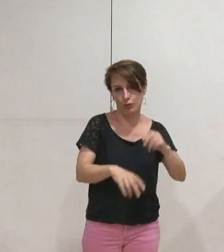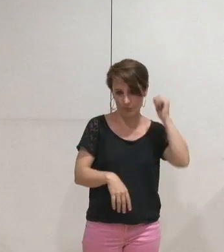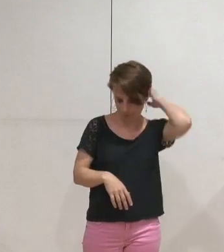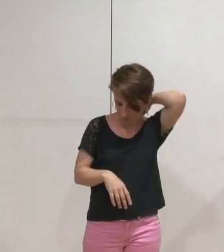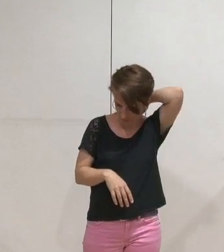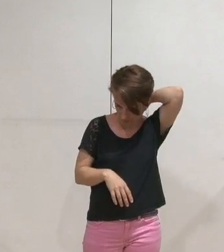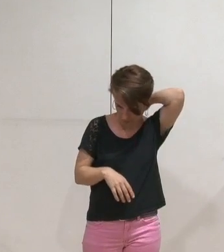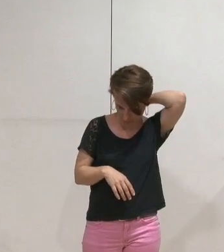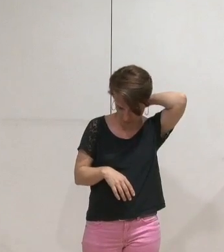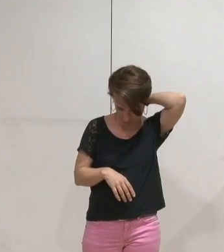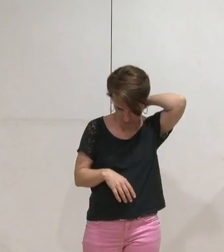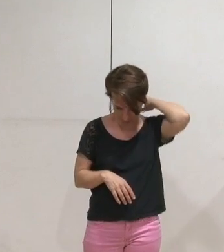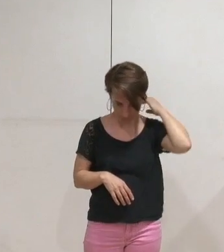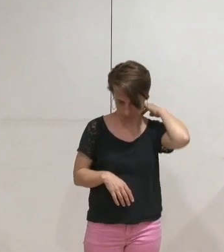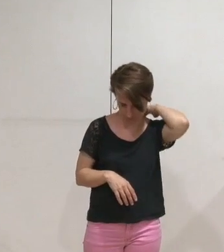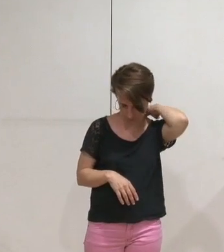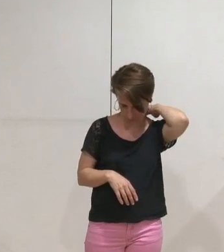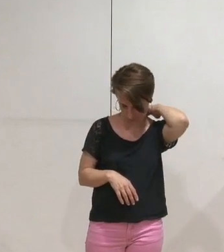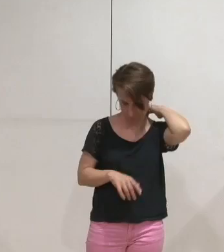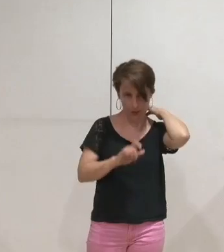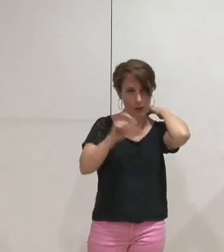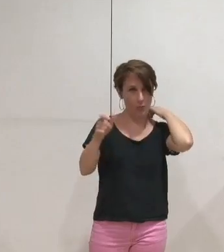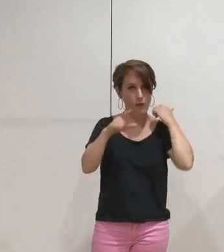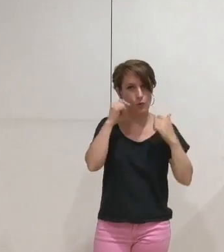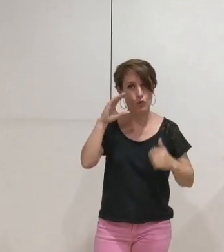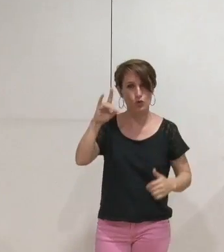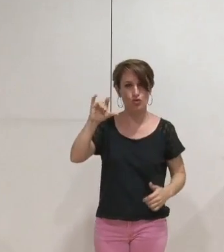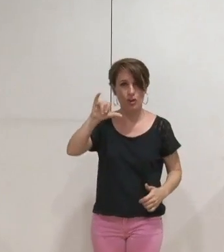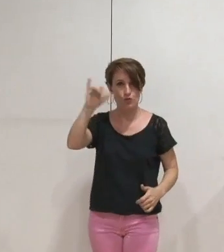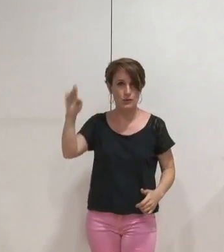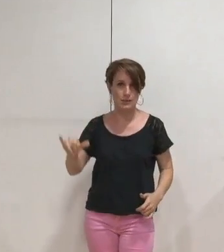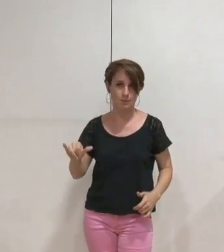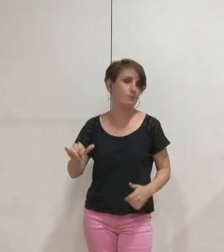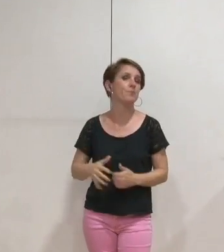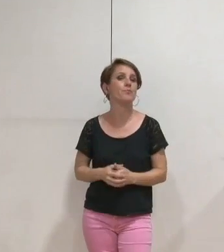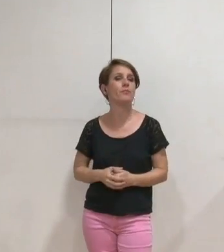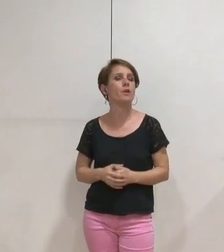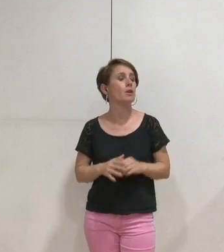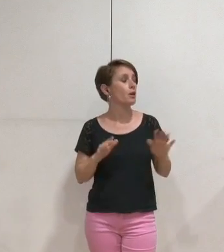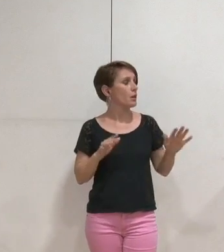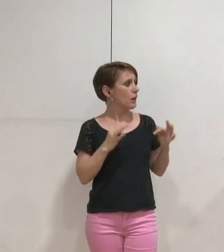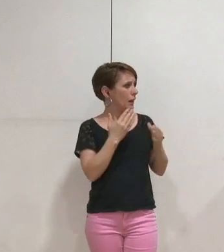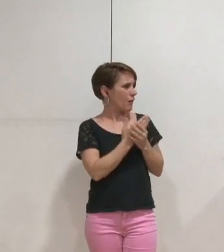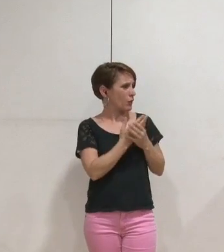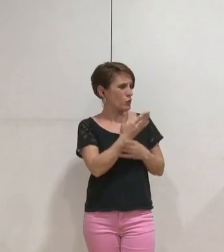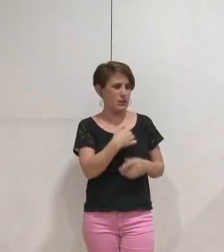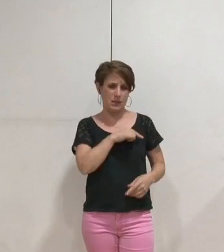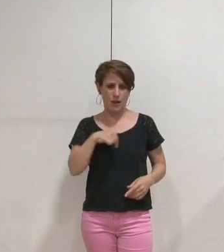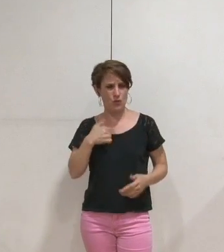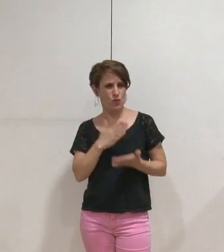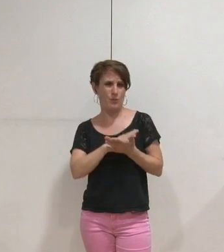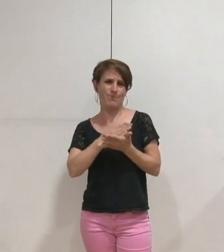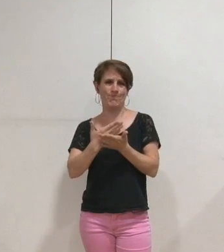d'étude merci Monsieur chamussi oui sur ce dossier notre position est contrastée dans la